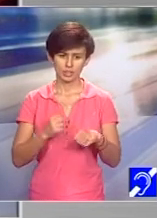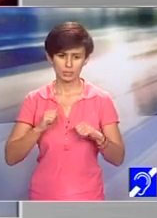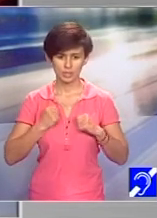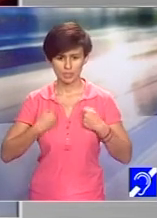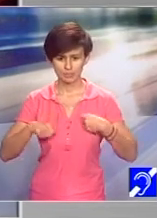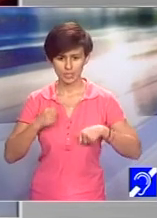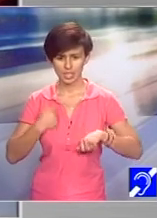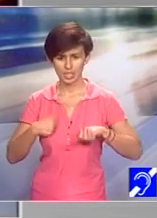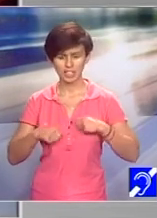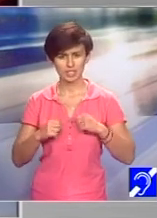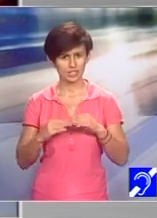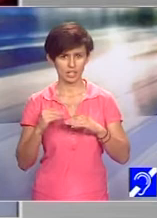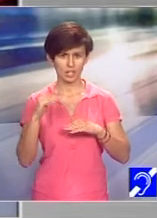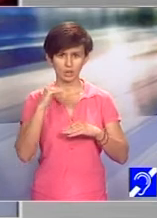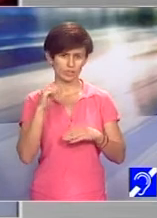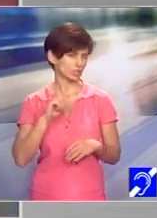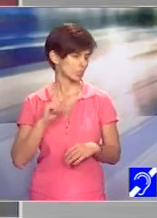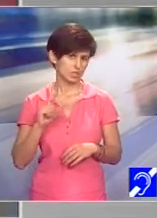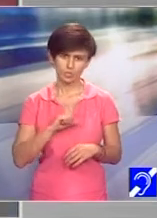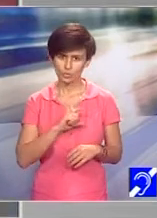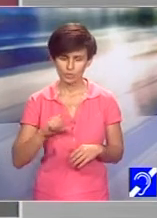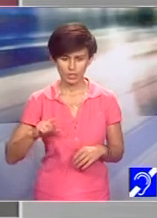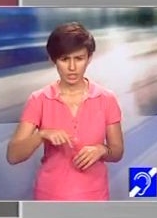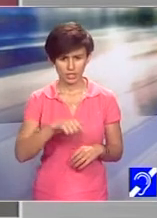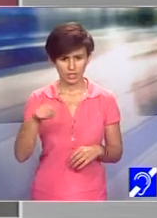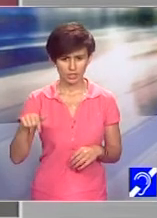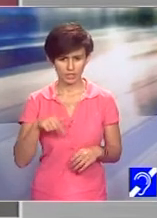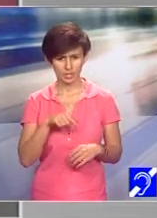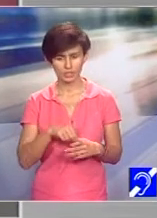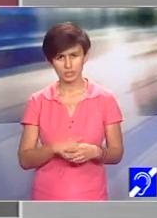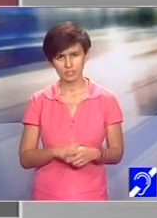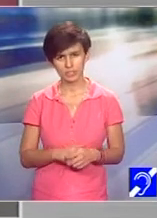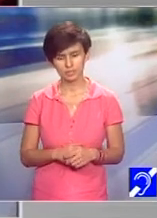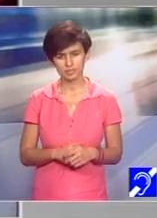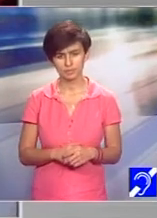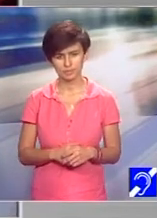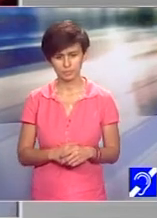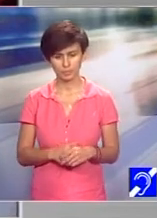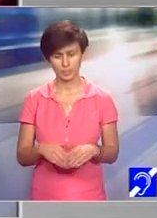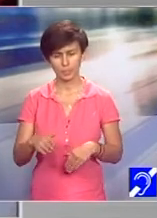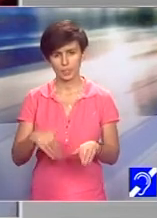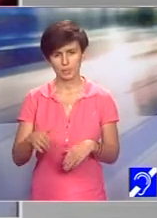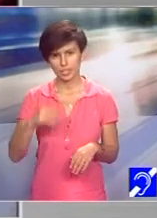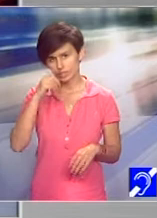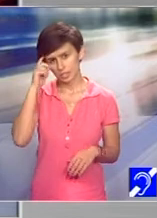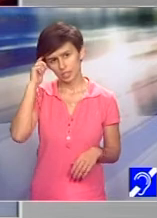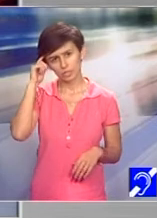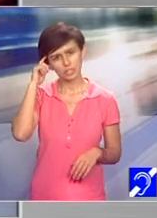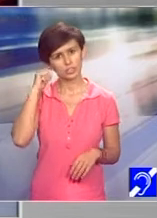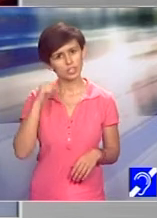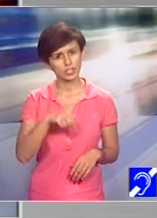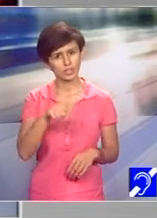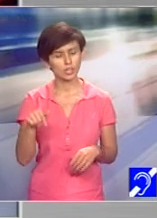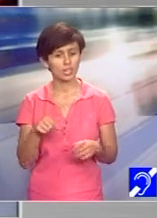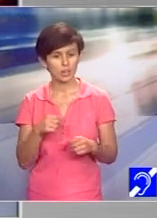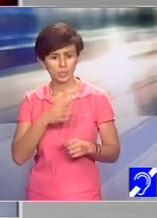noastră. Prima deci dată dumneavoastră v-ați autosesizat. Da. Cei care lucrează la serviciul de ambulanță știe, a spus, oameni buni, avem o problemă cu